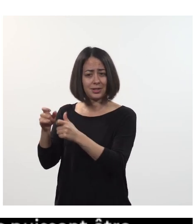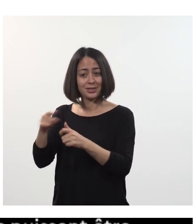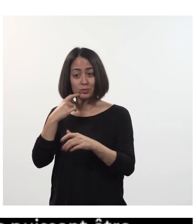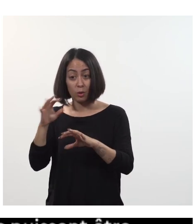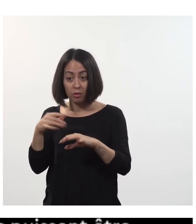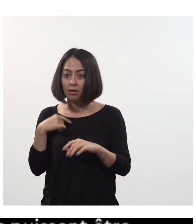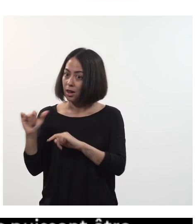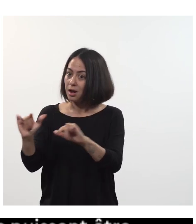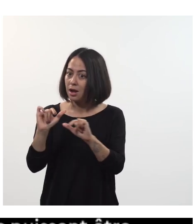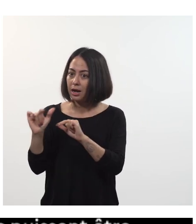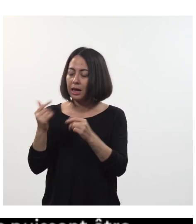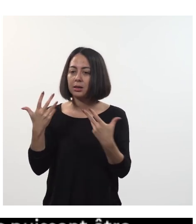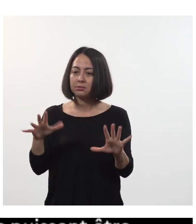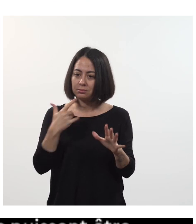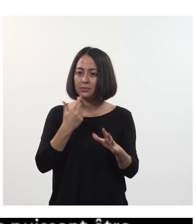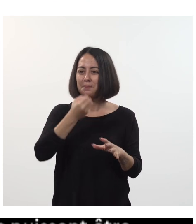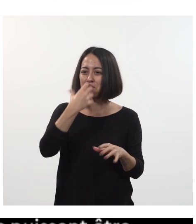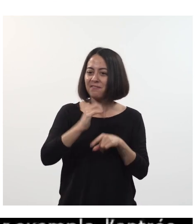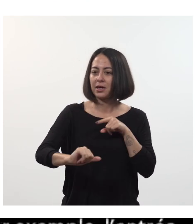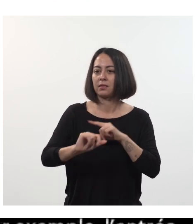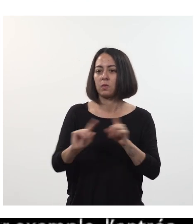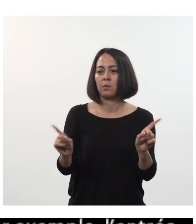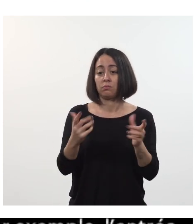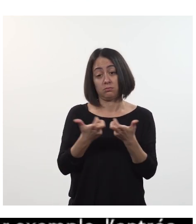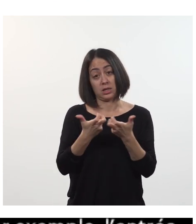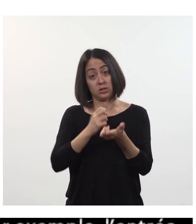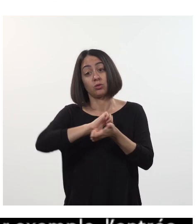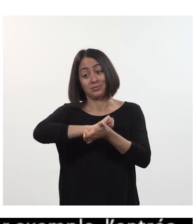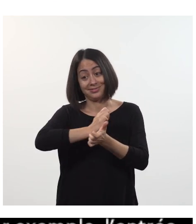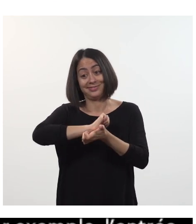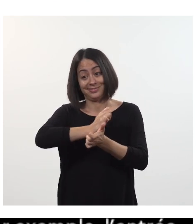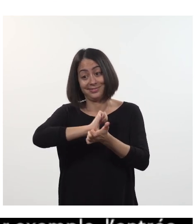et notamment la réalisation de la texture mixée.